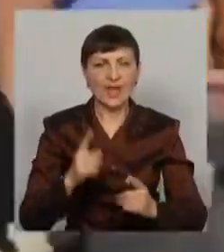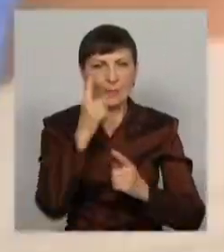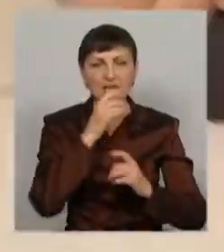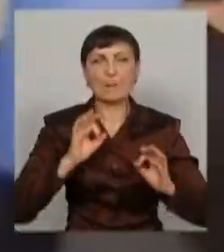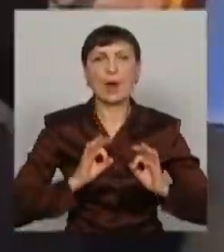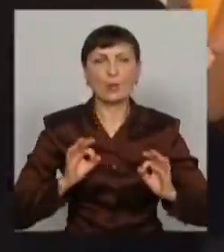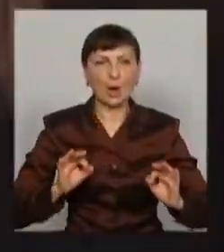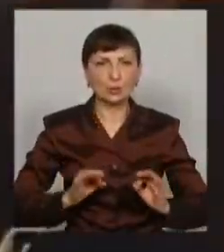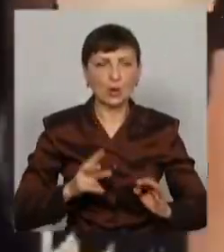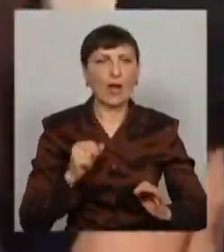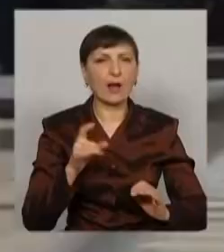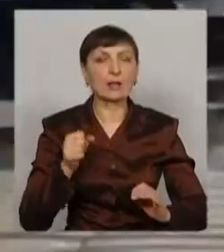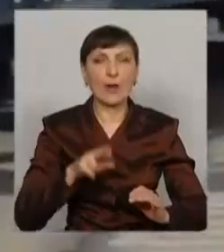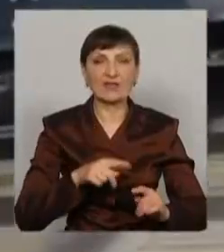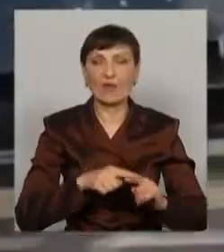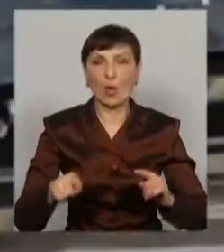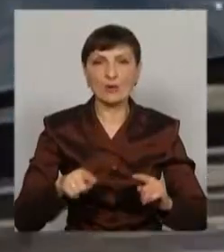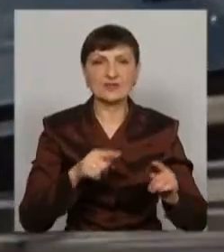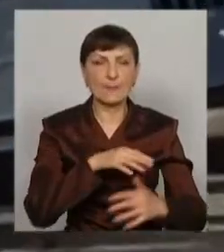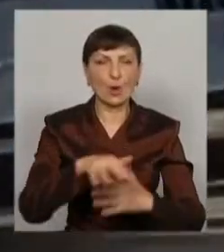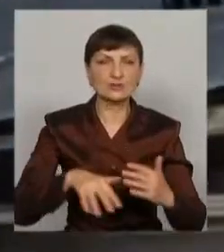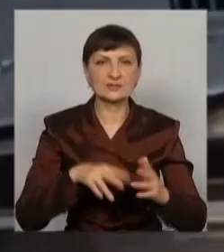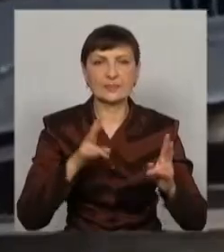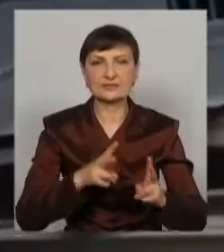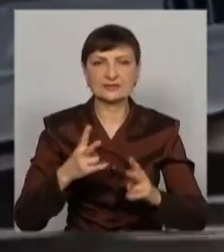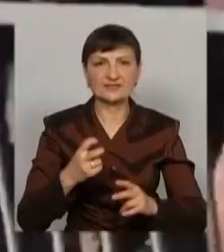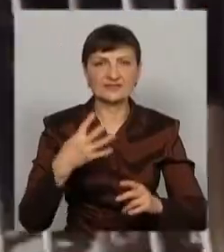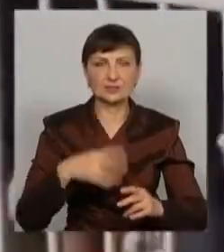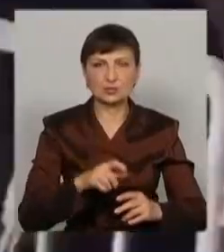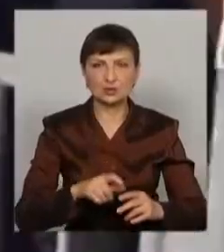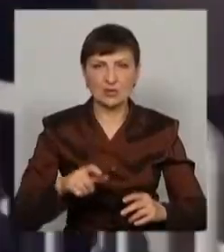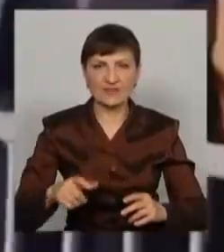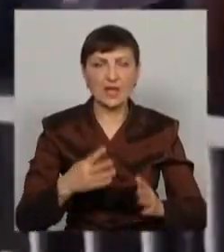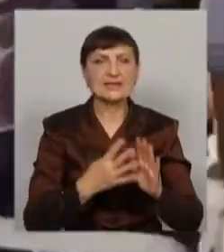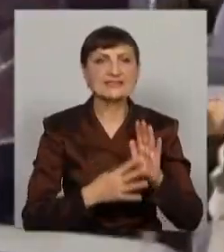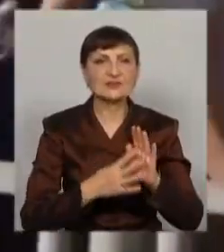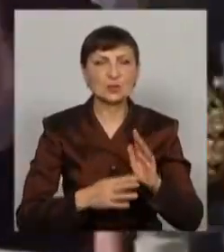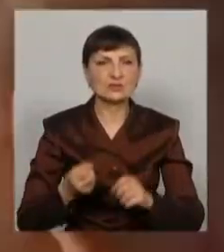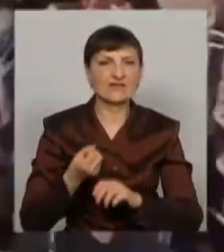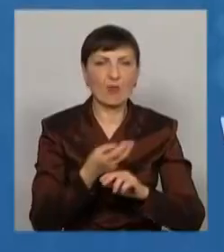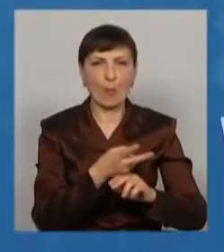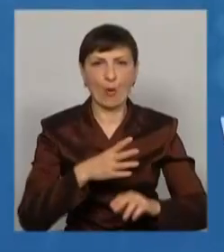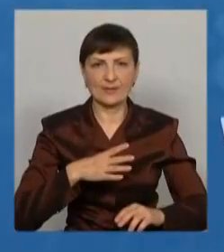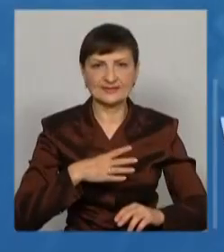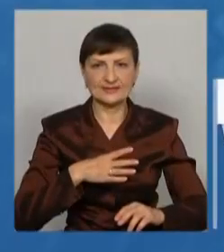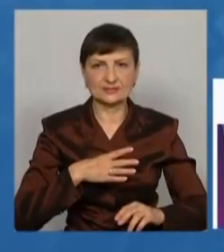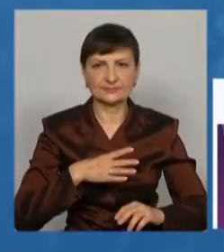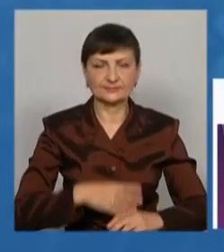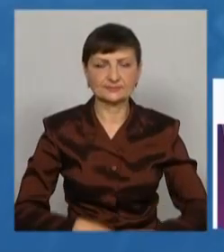прокуратуры Каракалпакстана, в ходе протестов пострадали более 240 человек, порядка 90 доставлены в больницы.